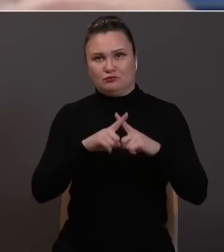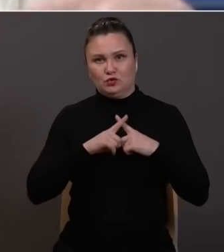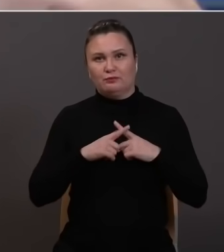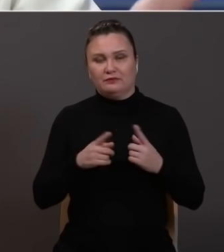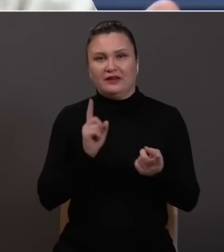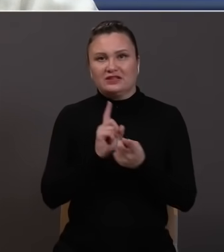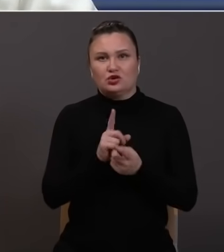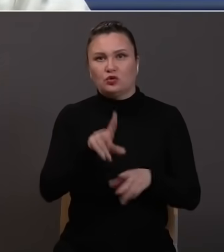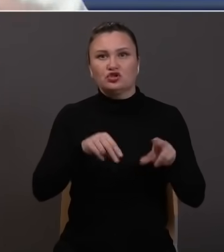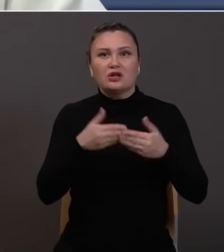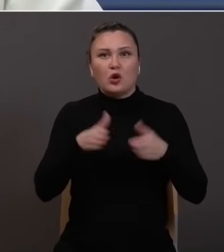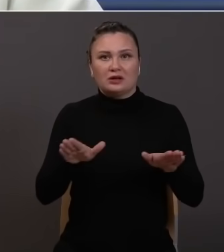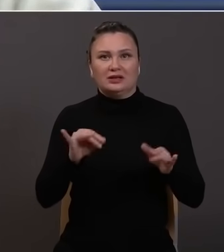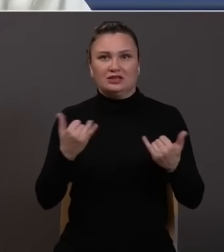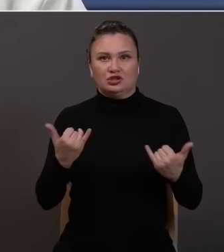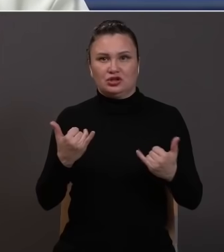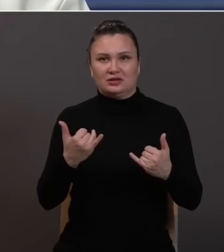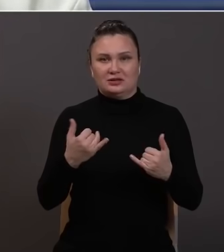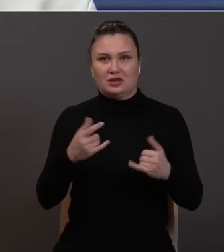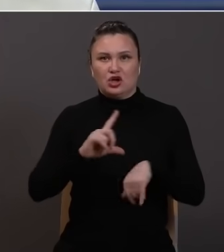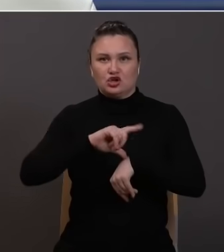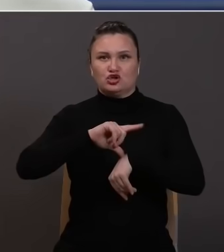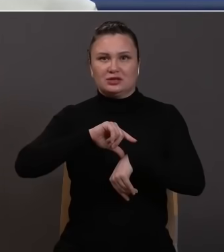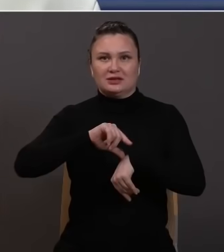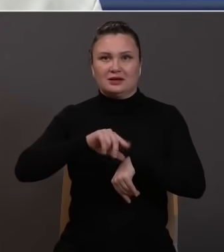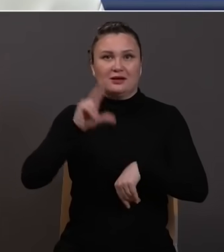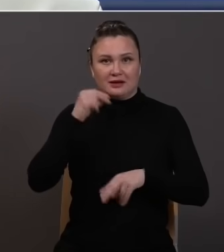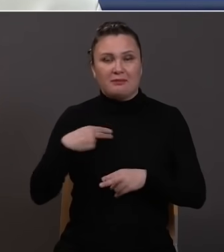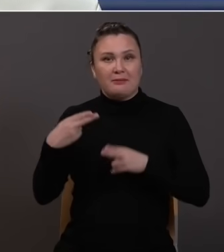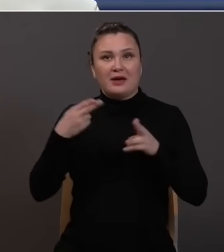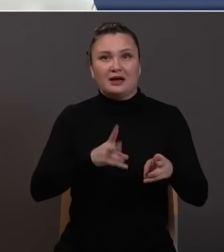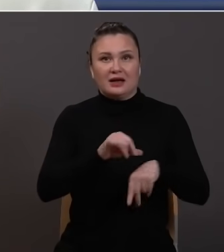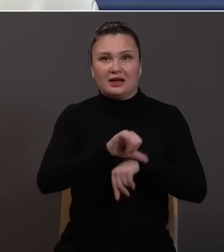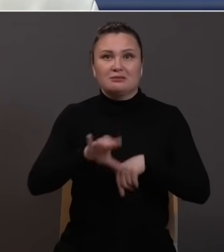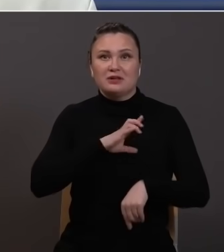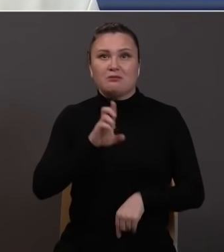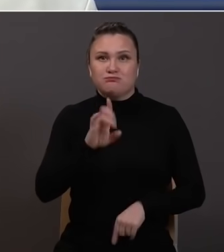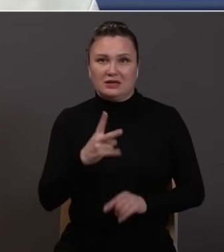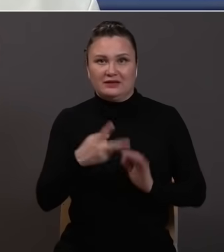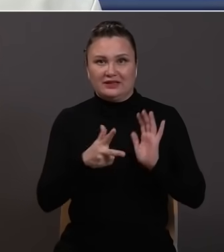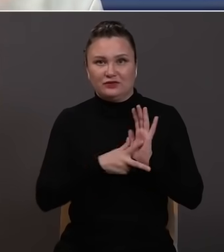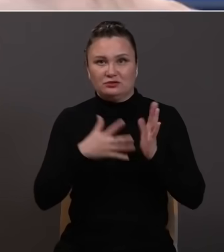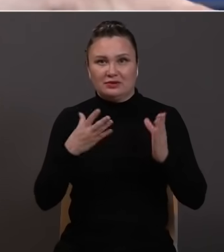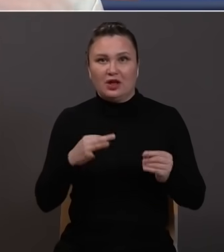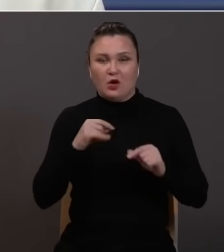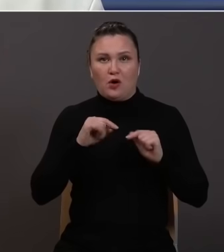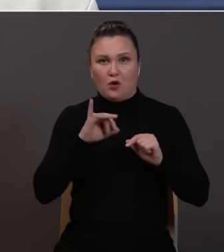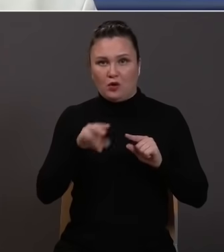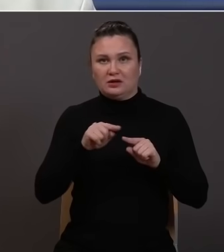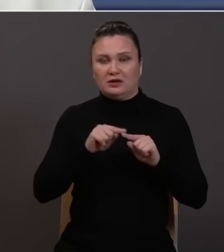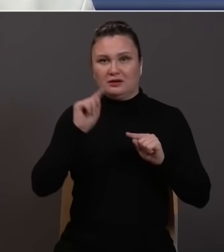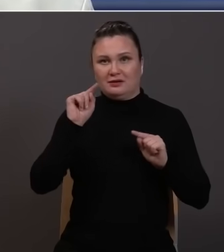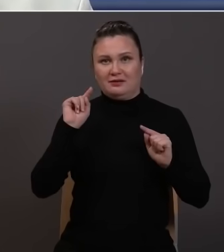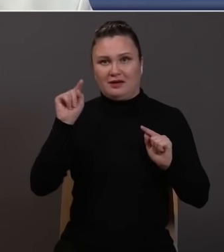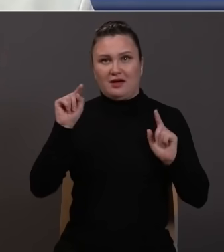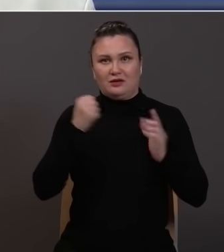он считается открытым, и вот прямо сейчас тикают часы. То есть когда мы подъехали к границе, было бы 28 дней от края до края, то